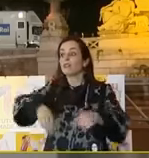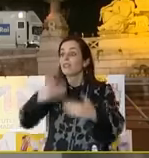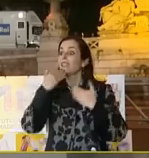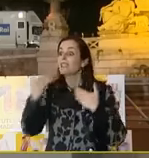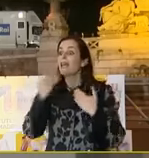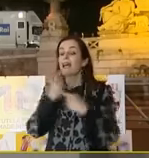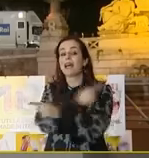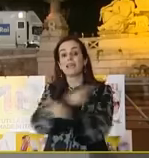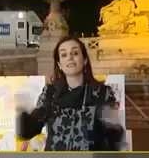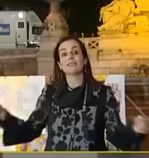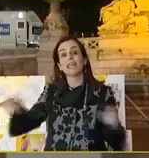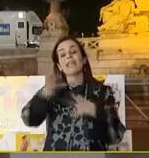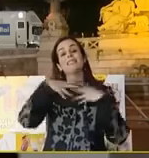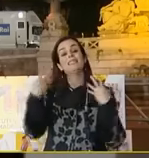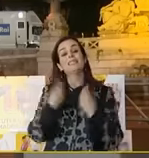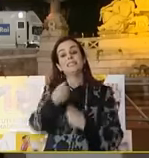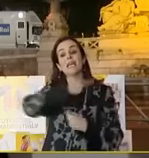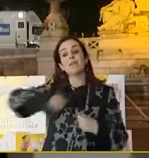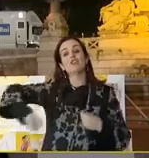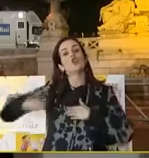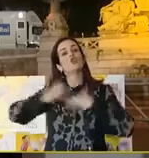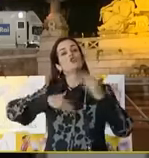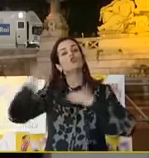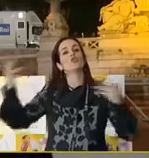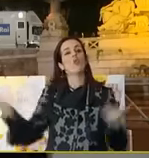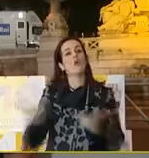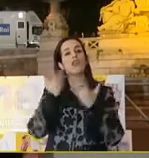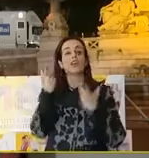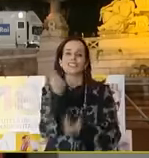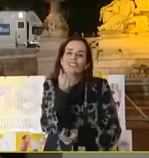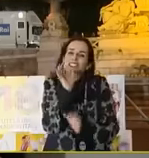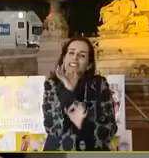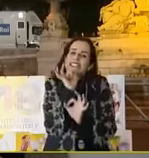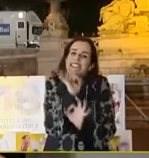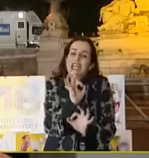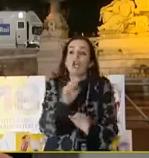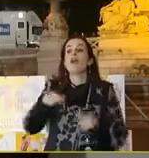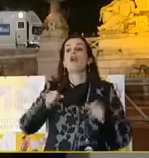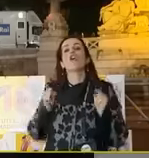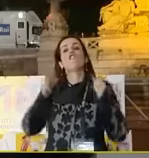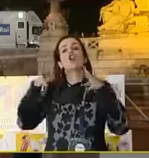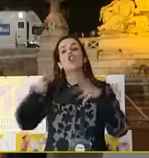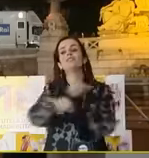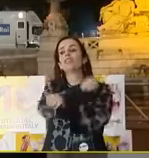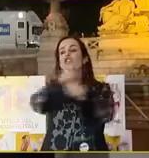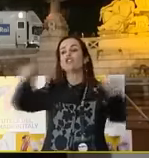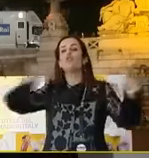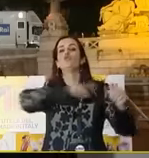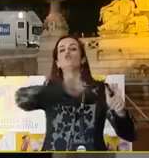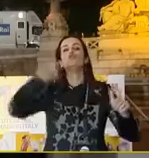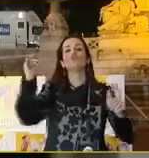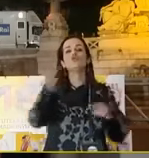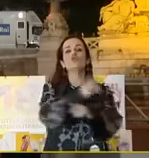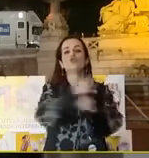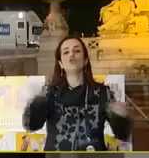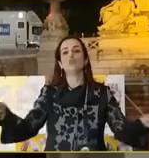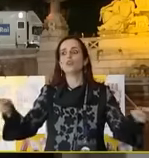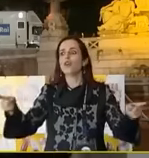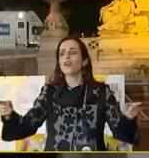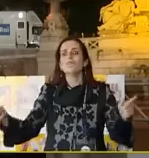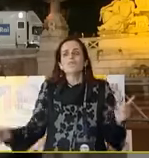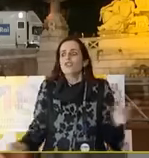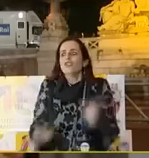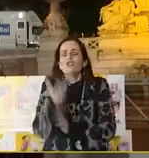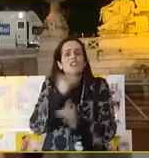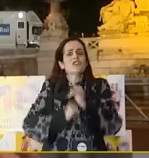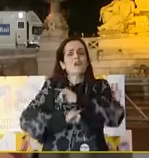Insieme stiamo costruendo qualcosa senza soldi, ma con la volontà di tutti, che è immenso, che non è mai successo